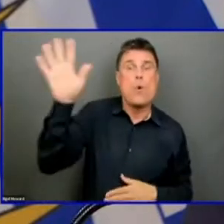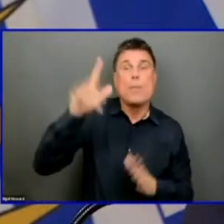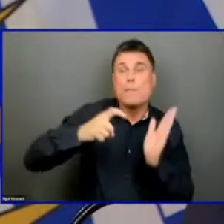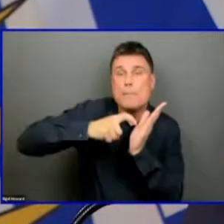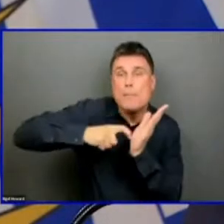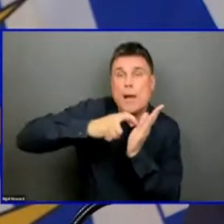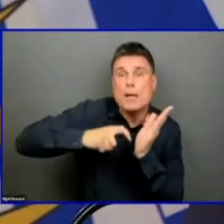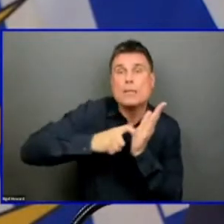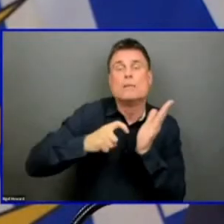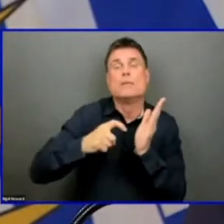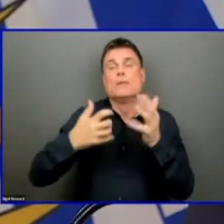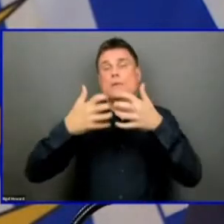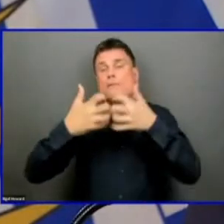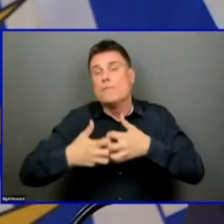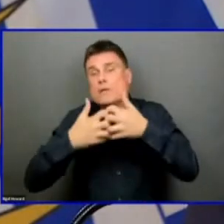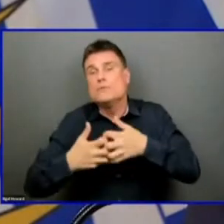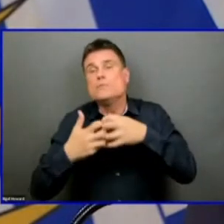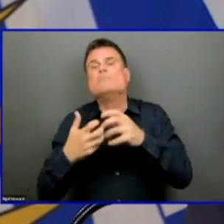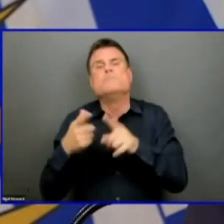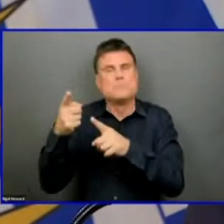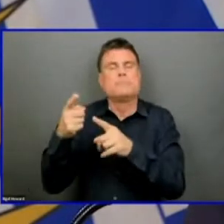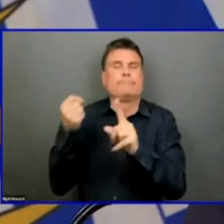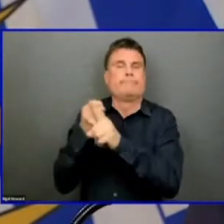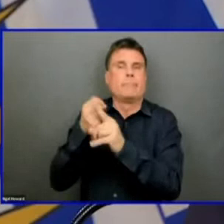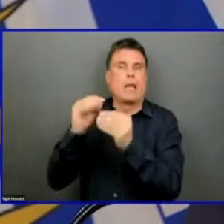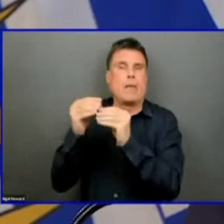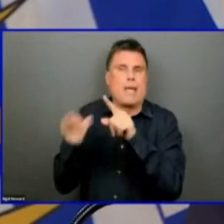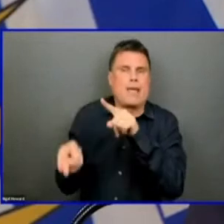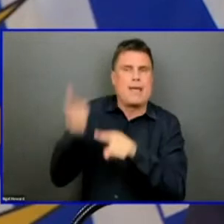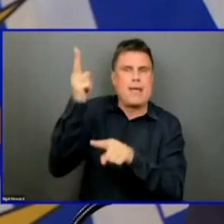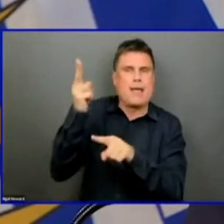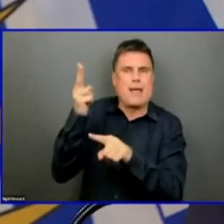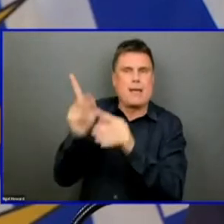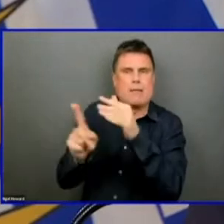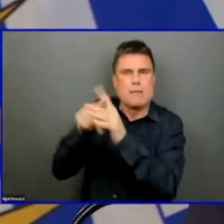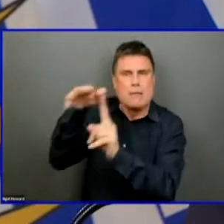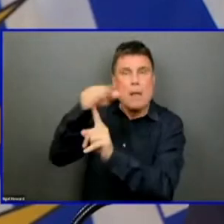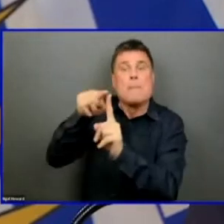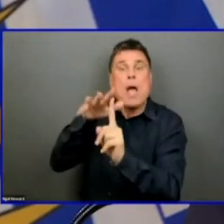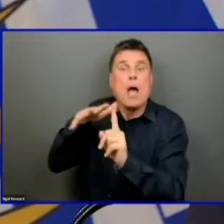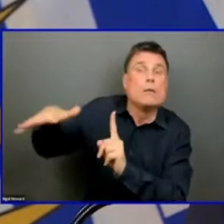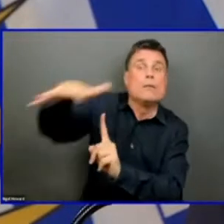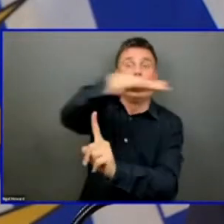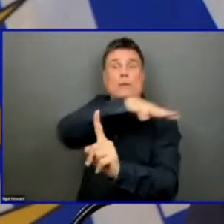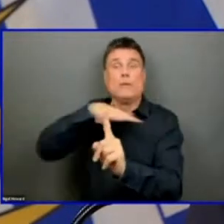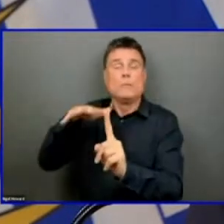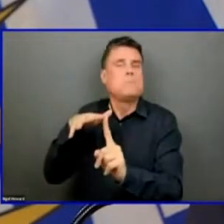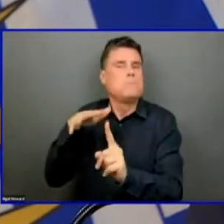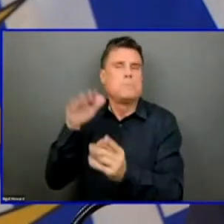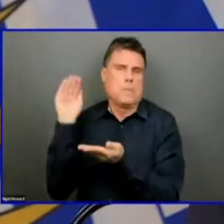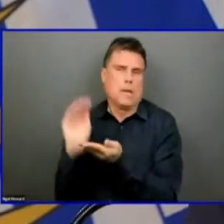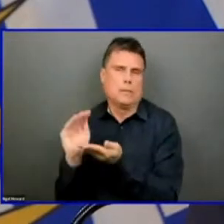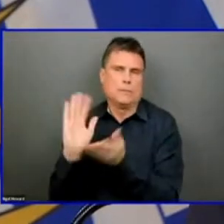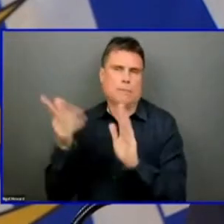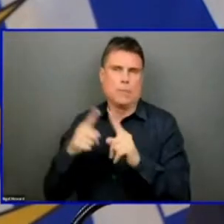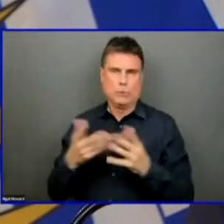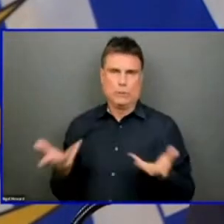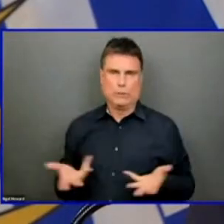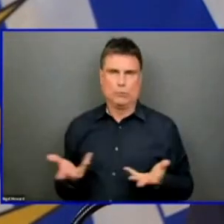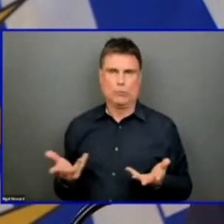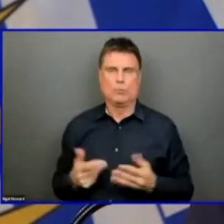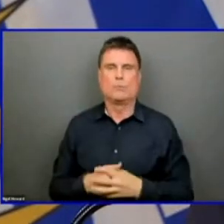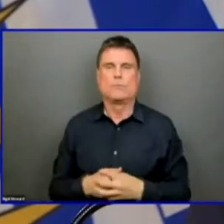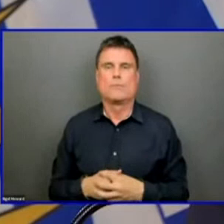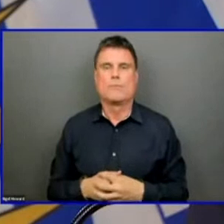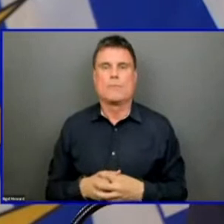吃饭引起的传播那个他说了这个矿工这些北部地区主要集中在工作场所的传播